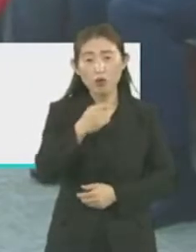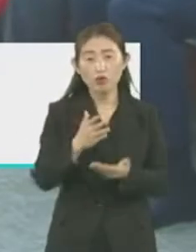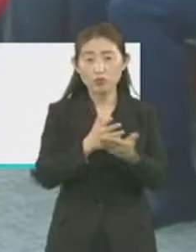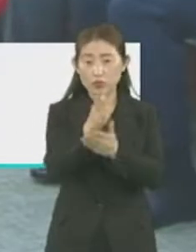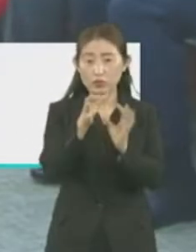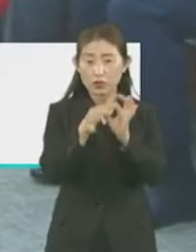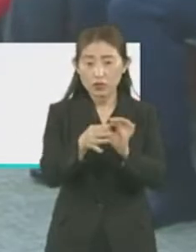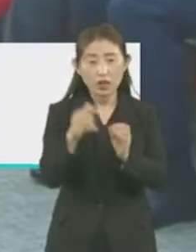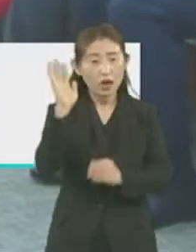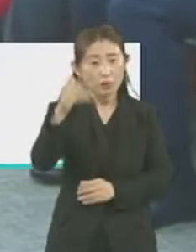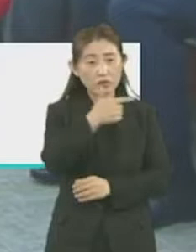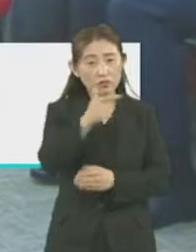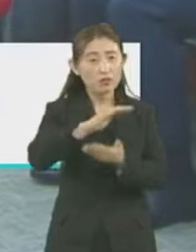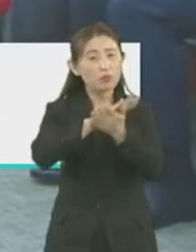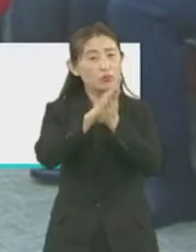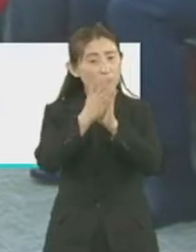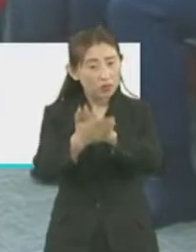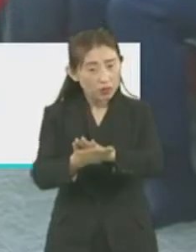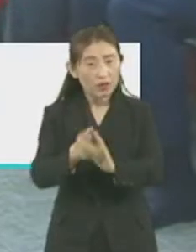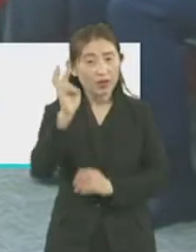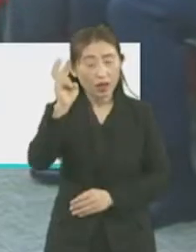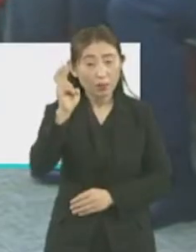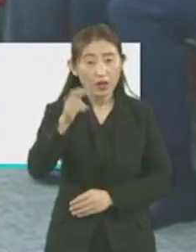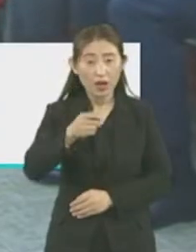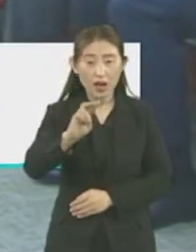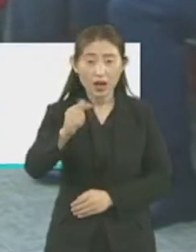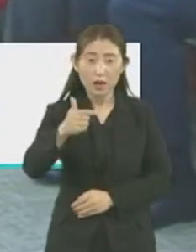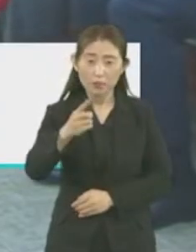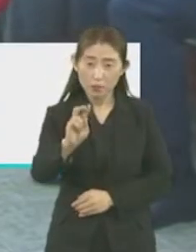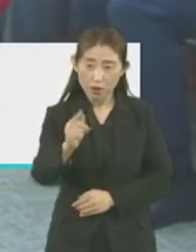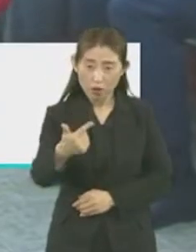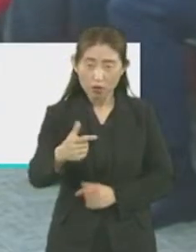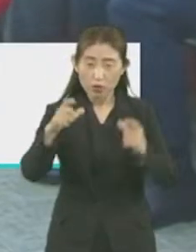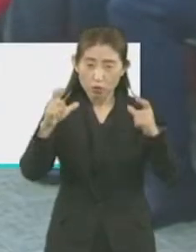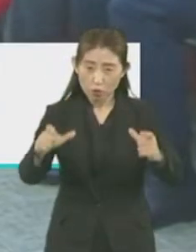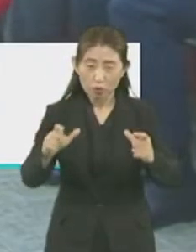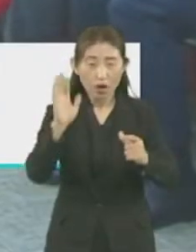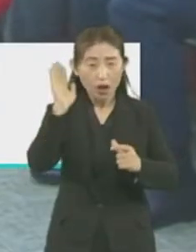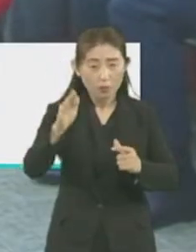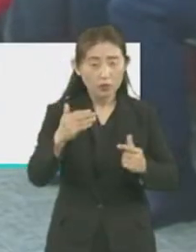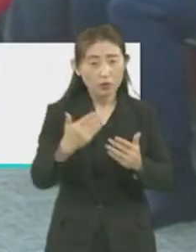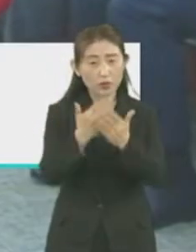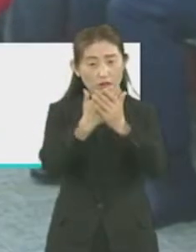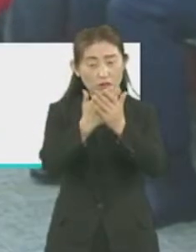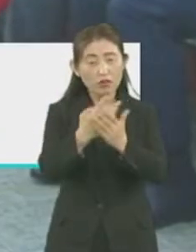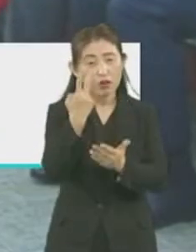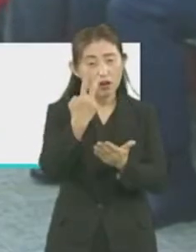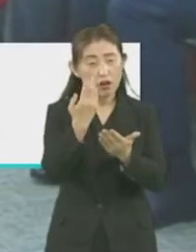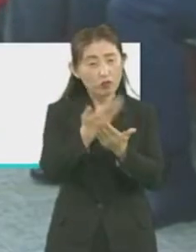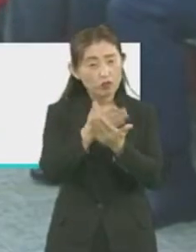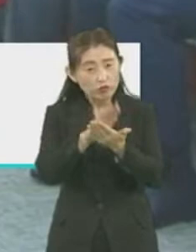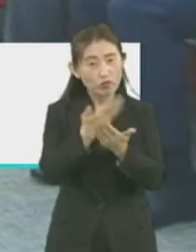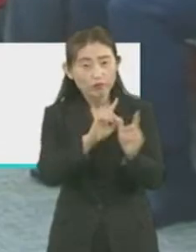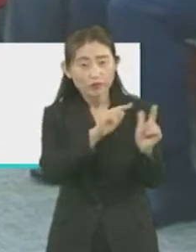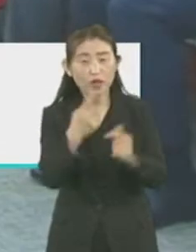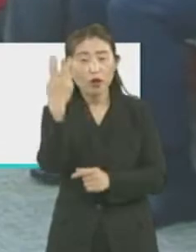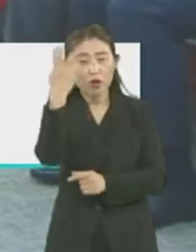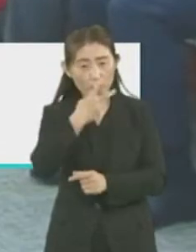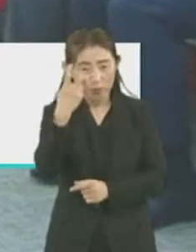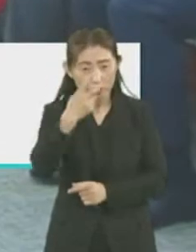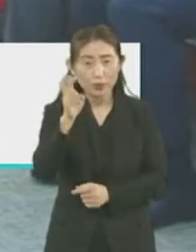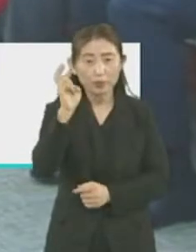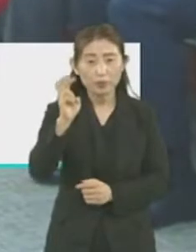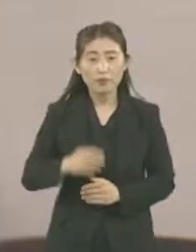등 복지 분야에서는 큰 변화가 예상되고 안면도 개발에 대해서도 검토 가능성을 열어놨습니다. 강진원